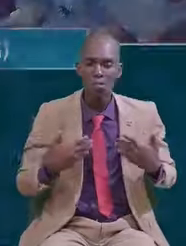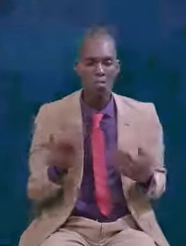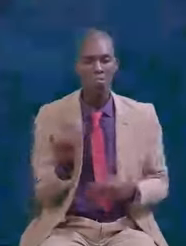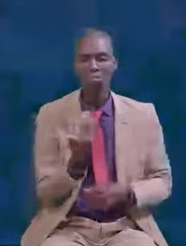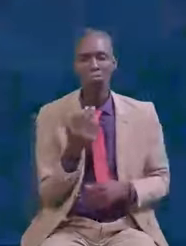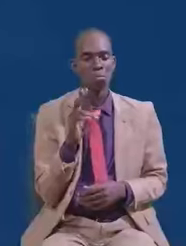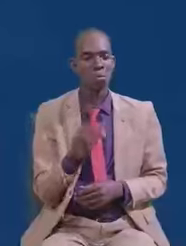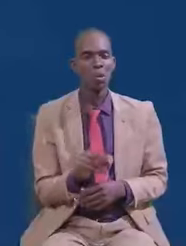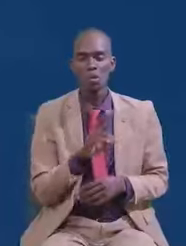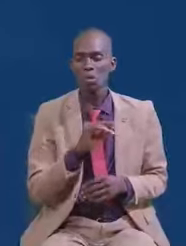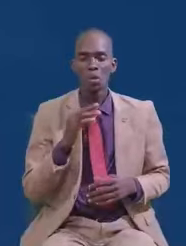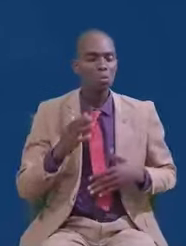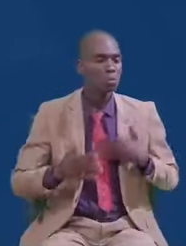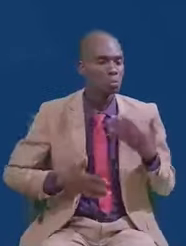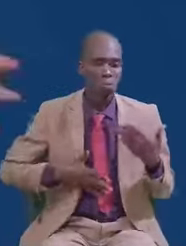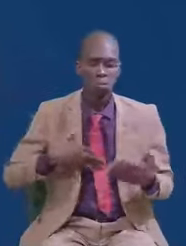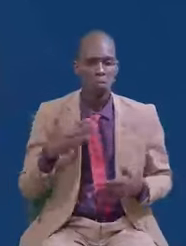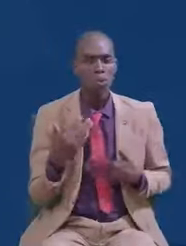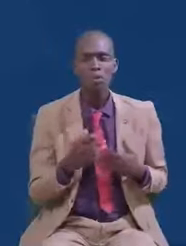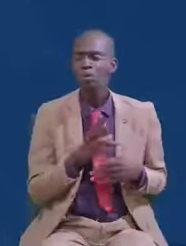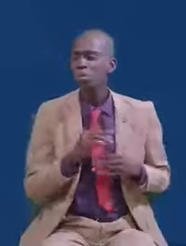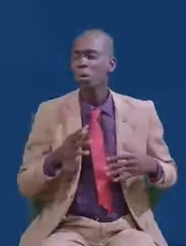d'allégresse. Il n'y a pas de bonheur.